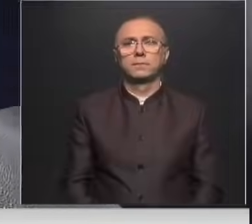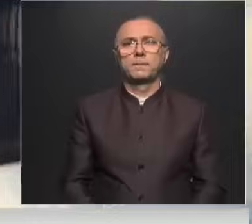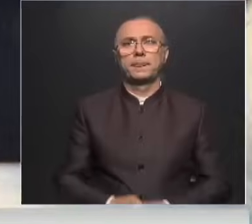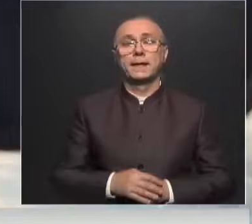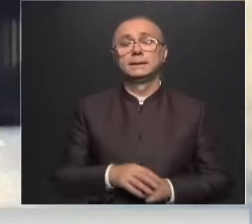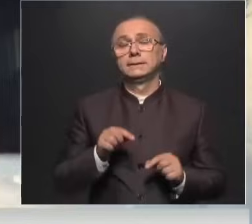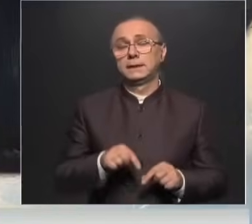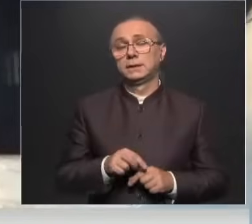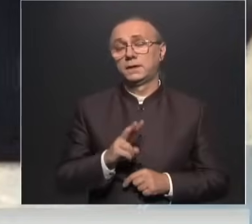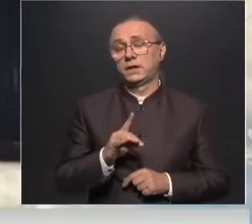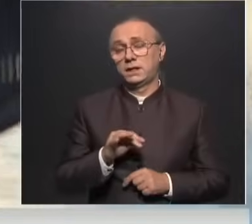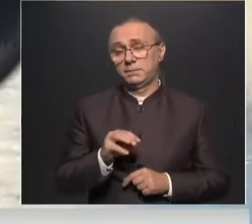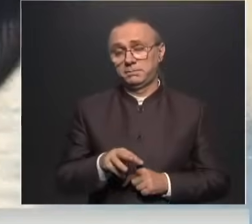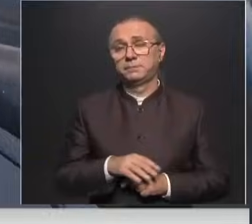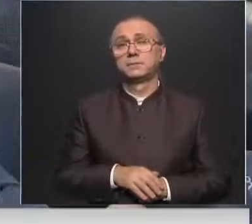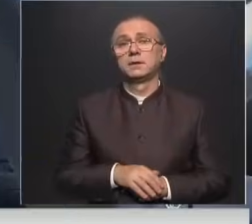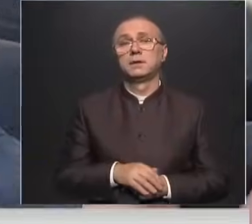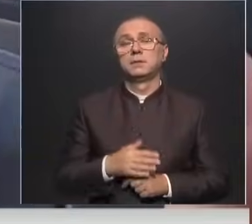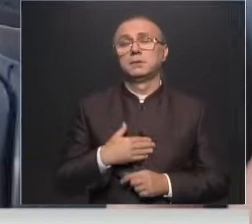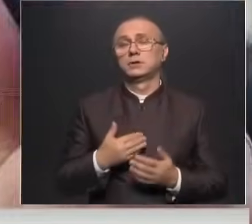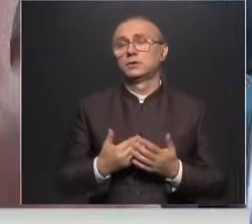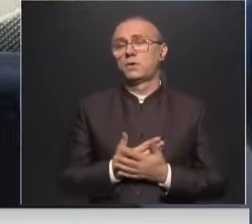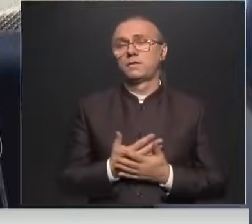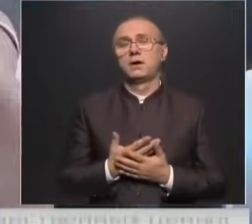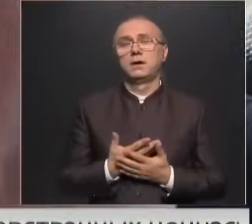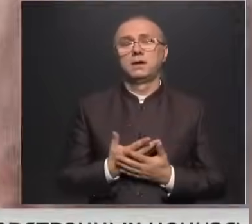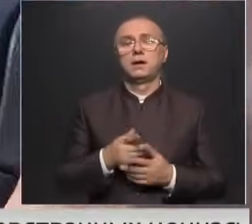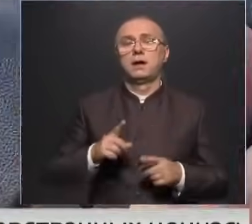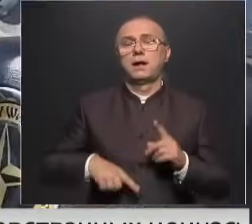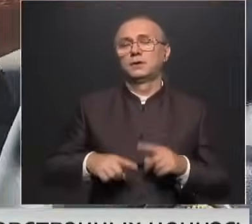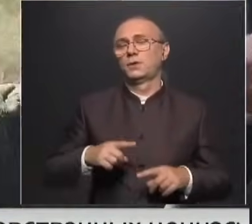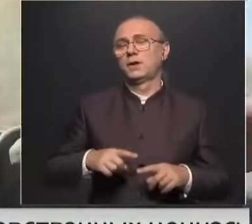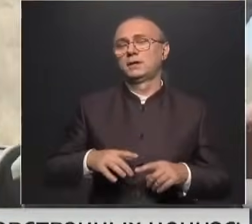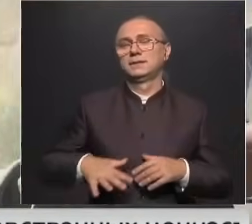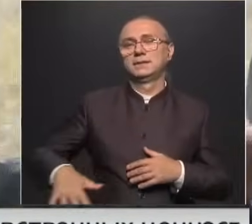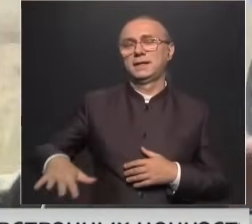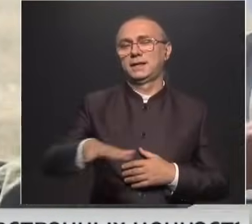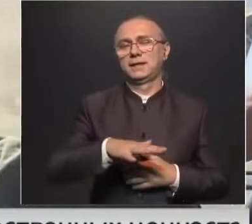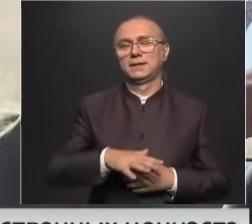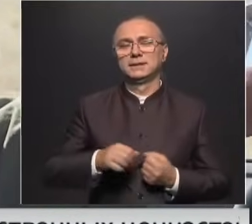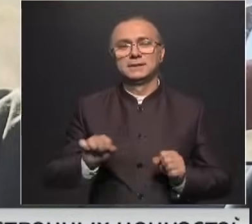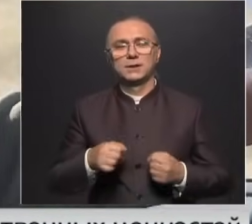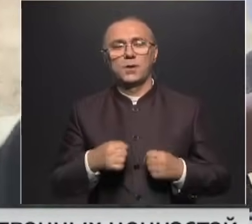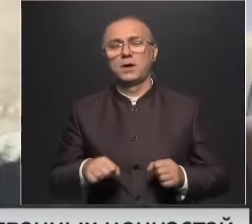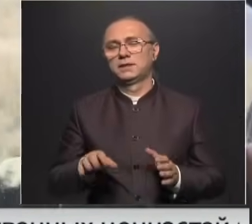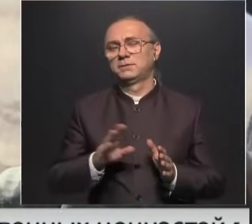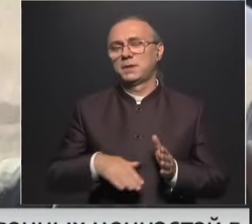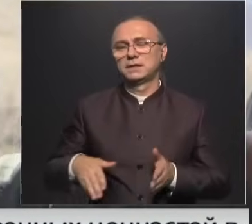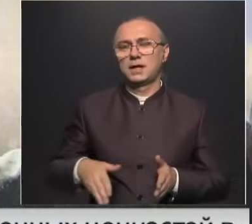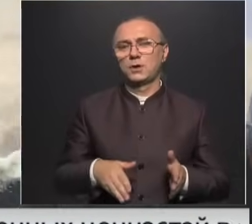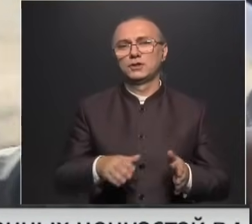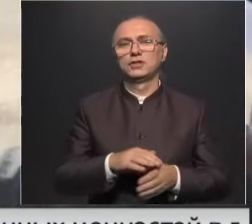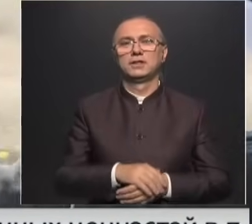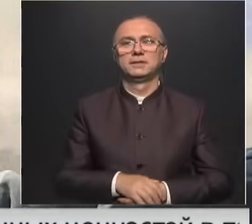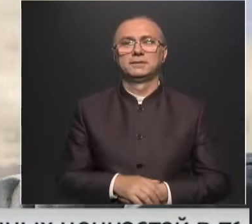Здесь, на крымских рубежах, мы снова в родной стихии – скорости и бездорожья. Но иногда встречаются дороги, по которым